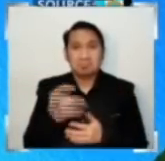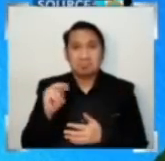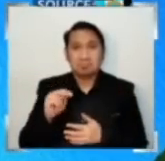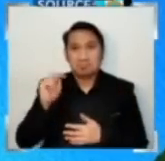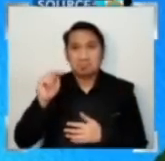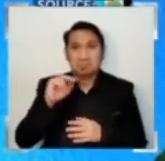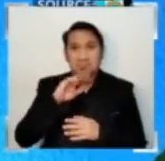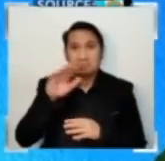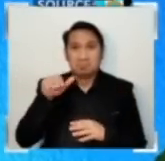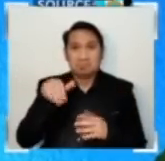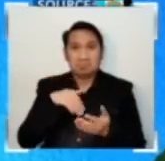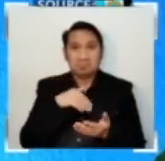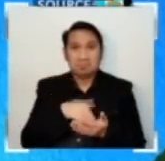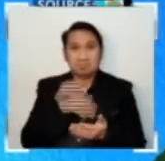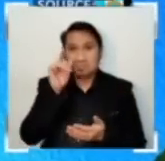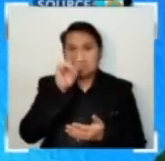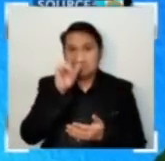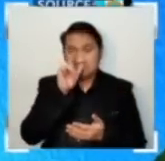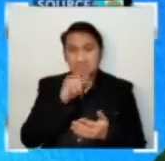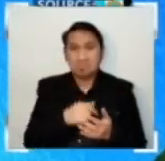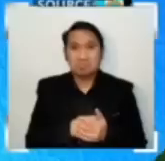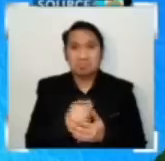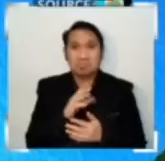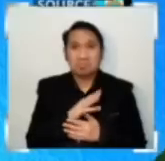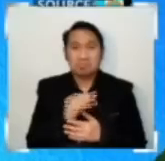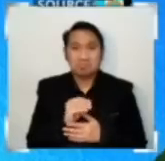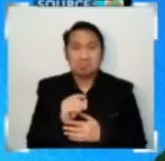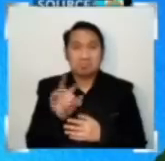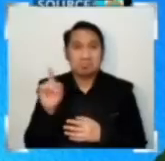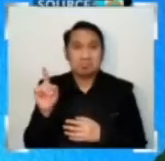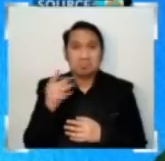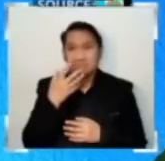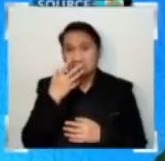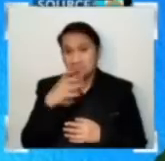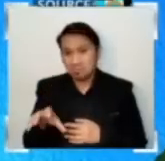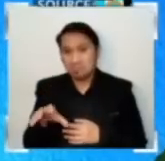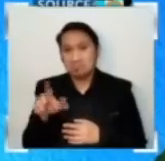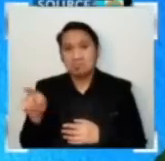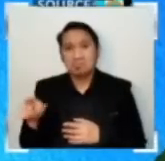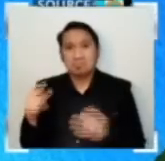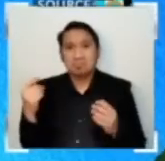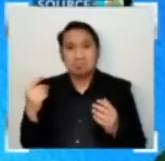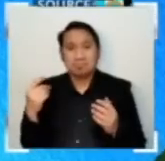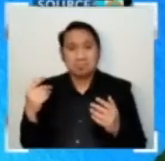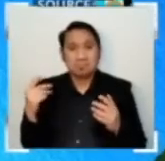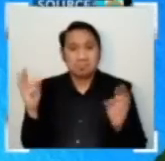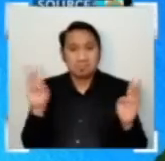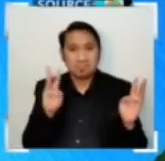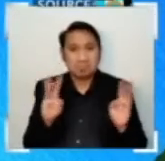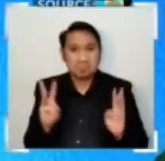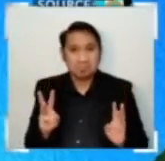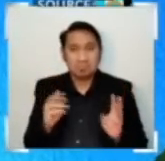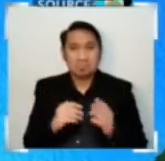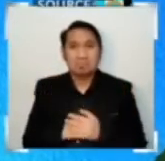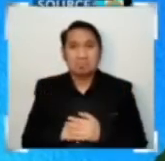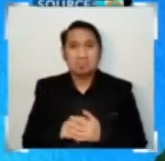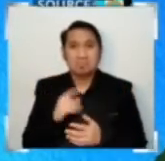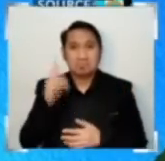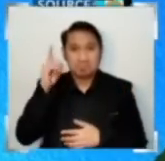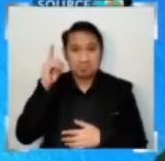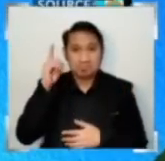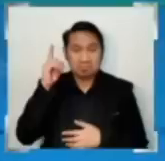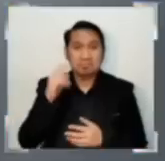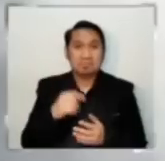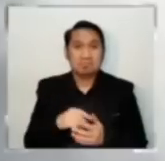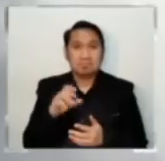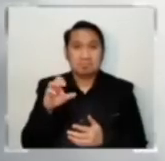Luzon. Kasabay nito ang pag-iral ng easterlies o yung mainit at maalinsangang hangin sa silangang bahagi ng southern Luzon, Visayas at